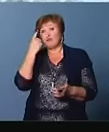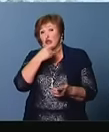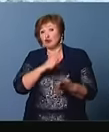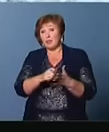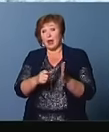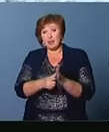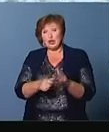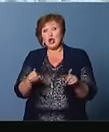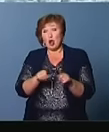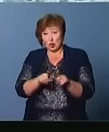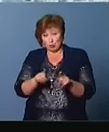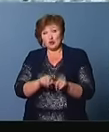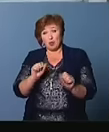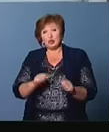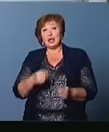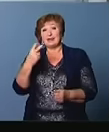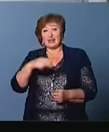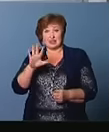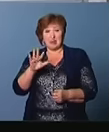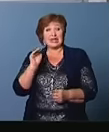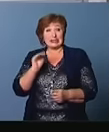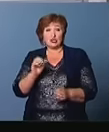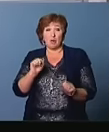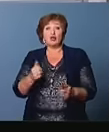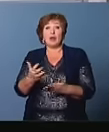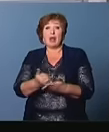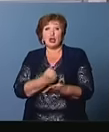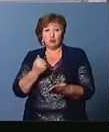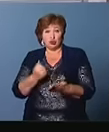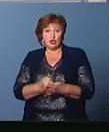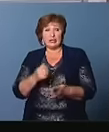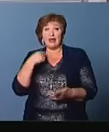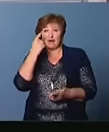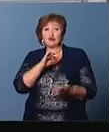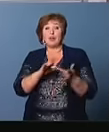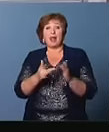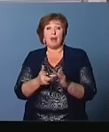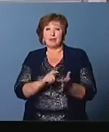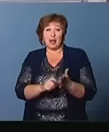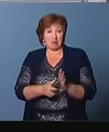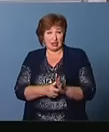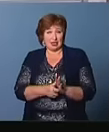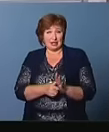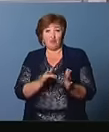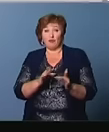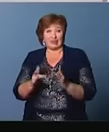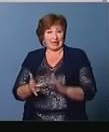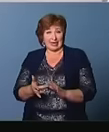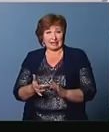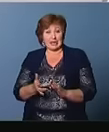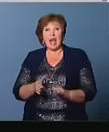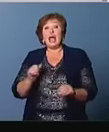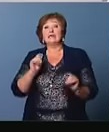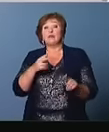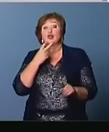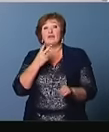в очередь на 25 тысяч можно дистанционно. Заявление примут в электронном виде через личный кабинет на сайте фонда. И это одно